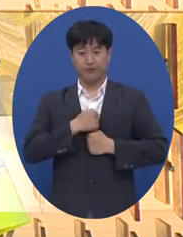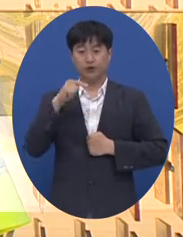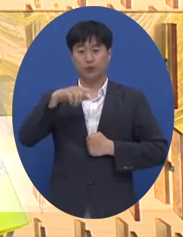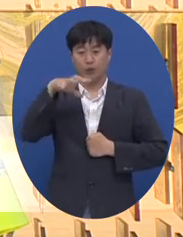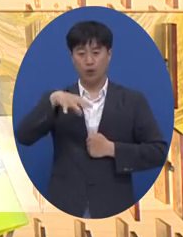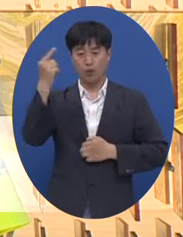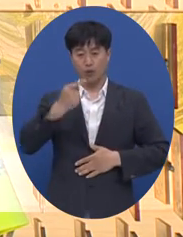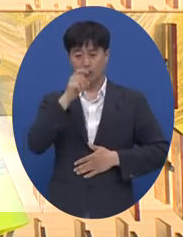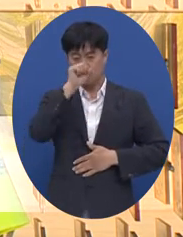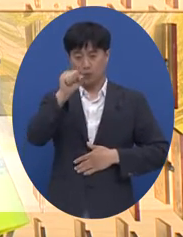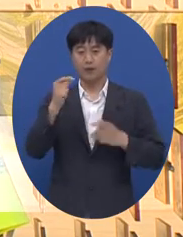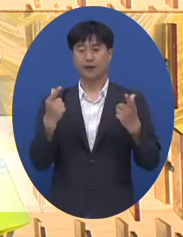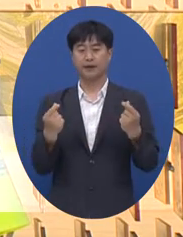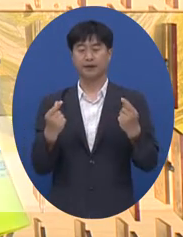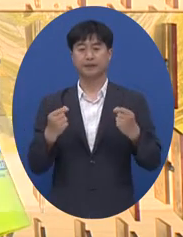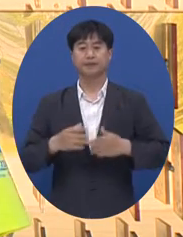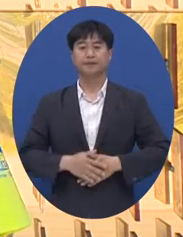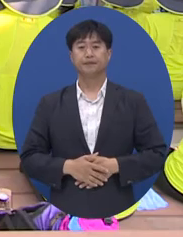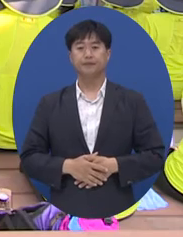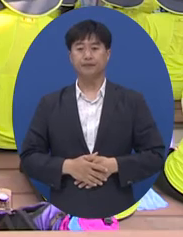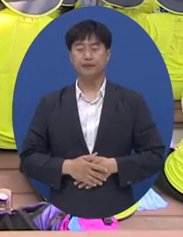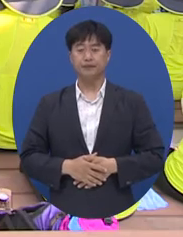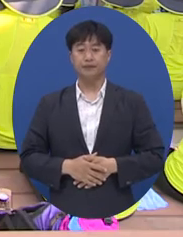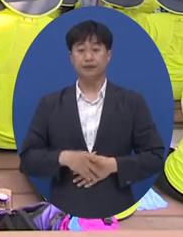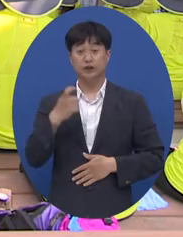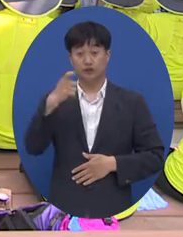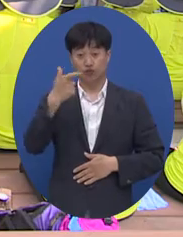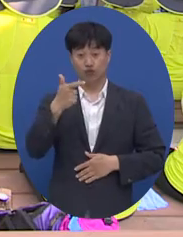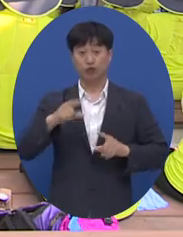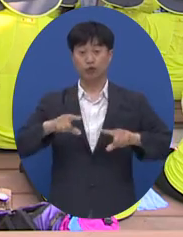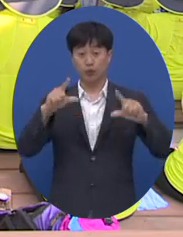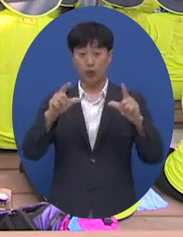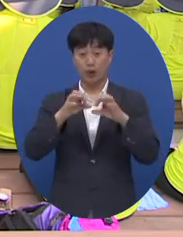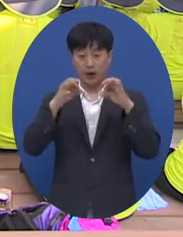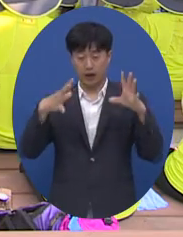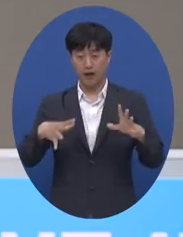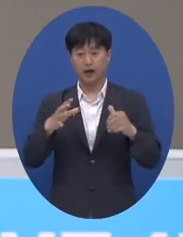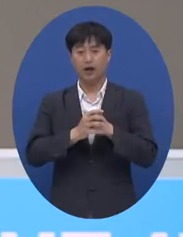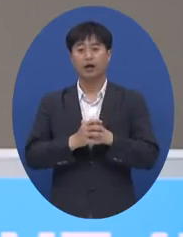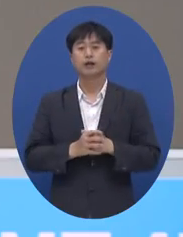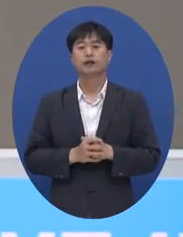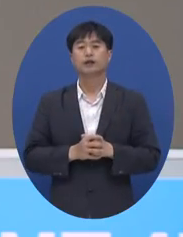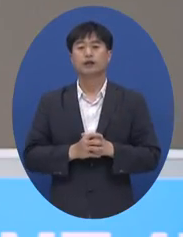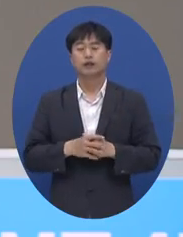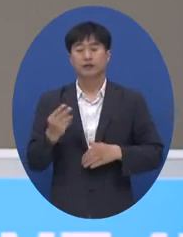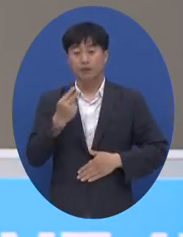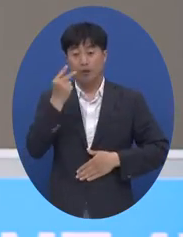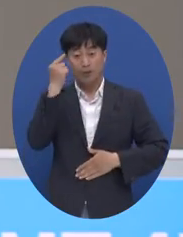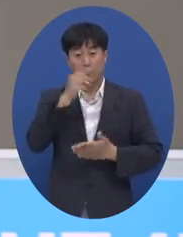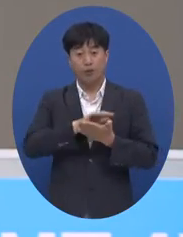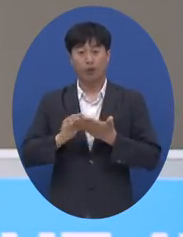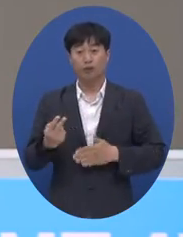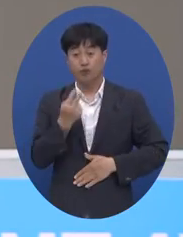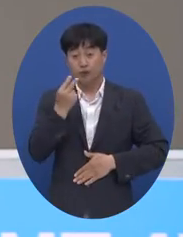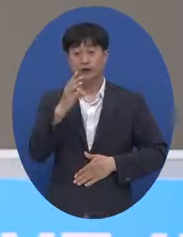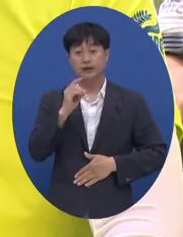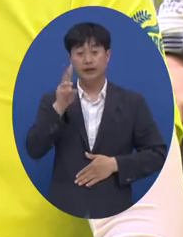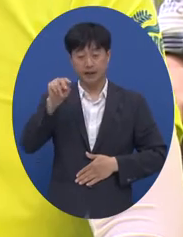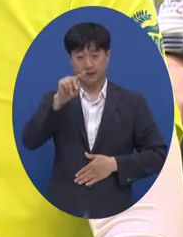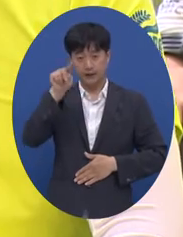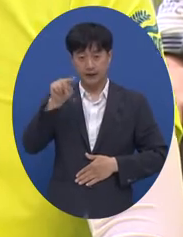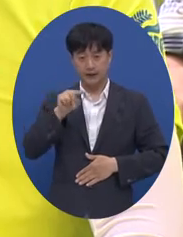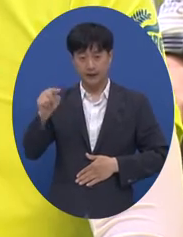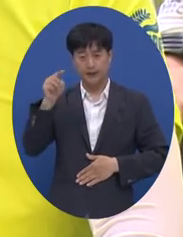에 이곳으로 완주 하셨으면 좋겠습니다 16 애 간 이어지는 이번 행사는 생명과 평화가 숨쉬는 dm 제의 의미를